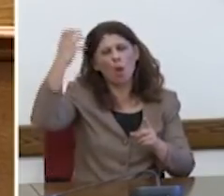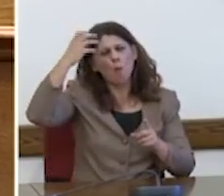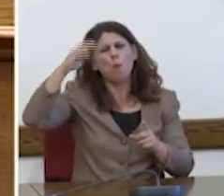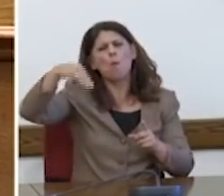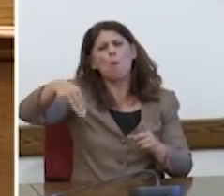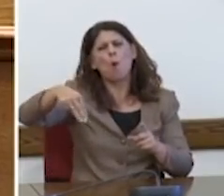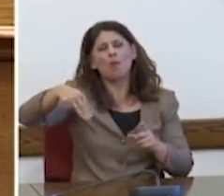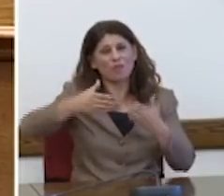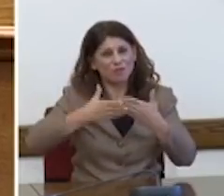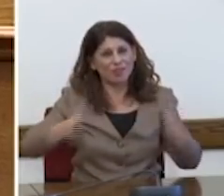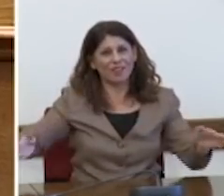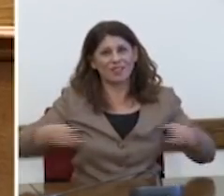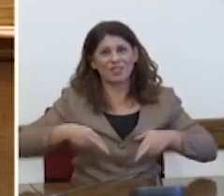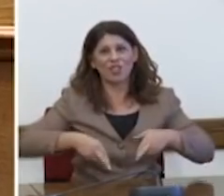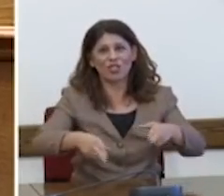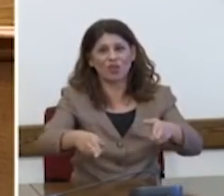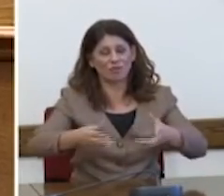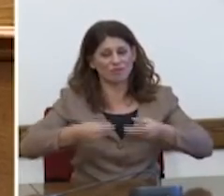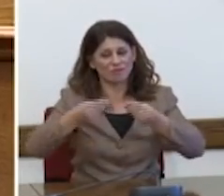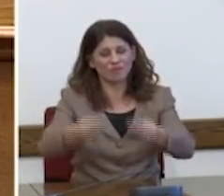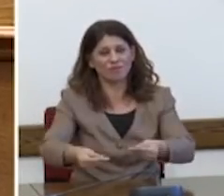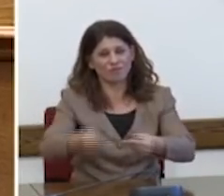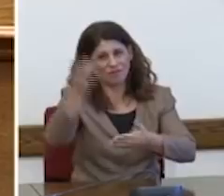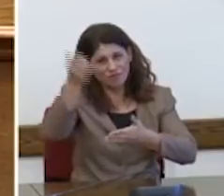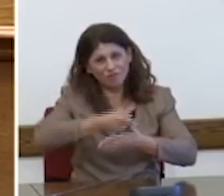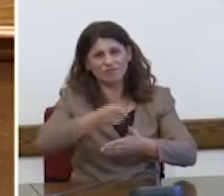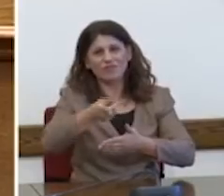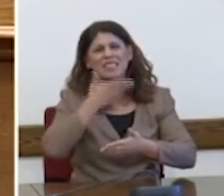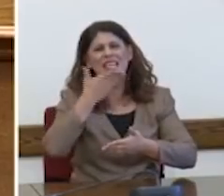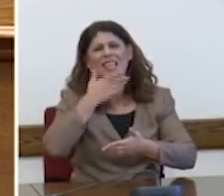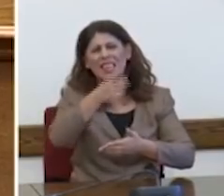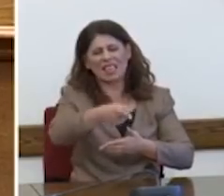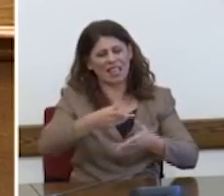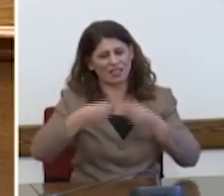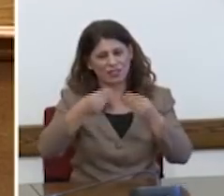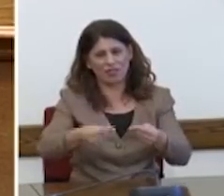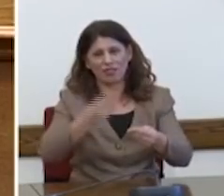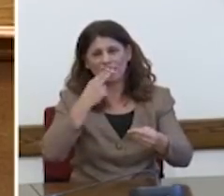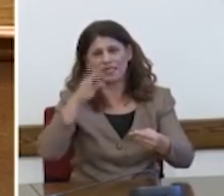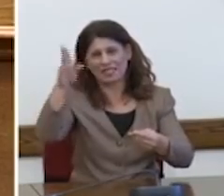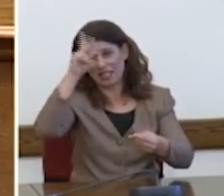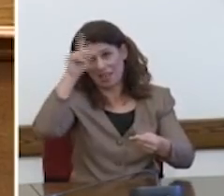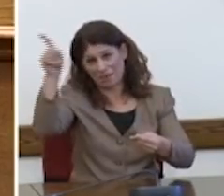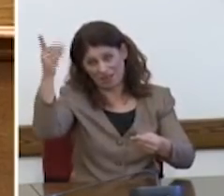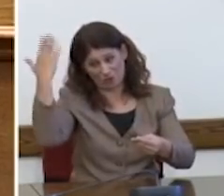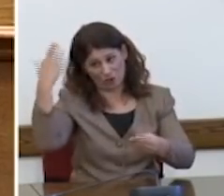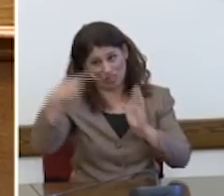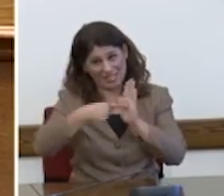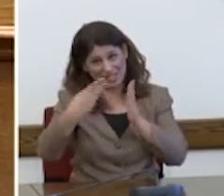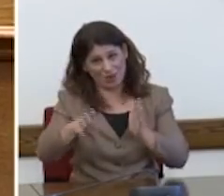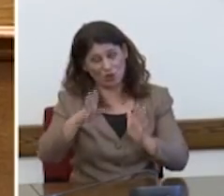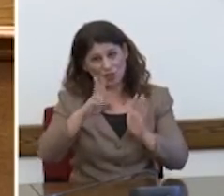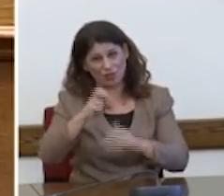άνοιξε ο δρόμος για την παράδοση τμήματων εδαφών της Τσεχίας στη Ναζιστική Γερμανία. Αυτή είναι η μπέσα